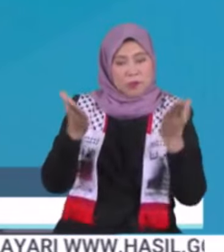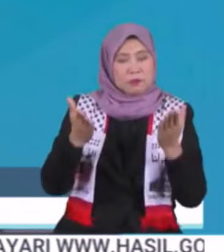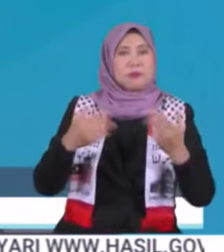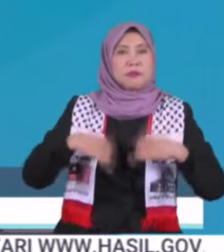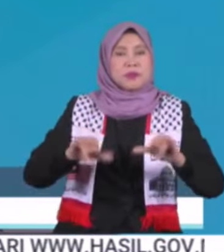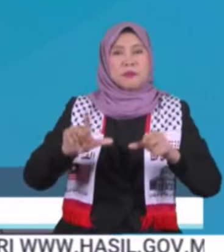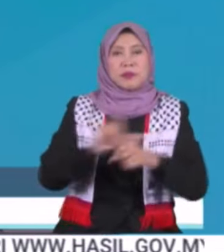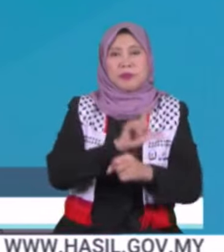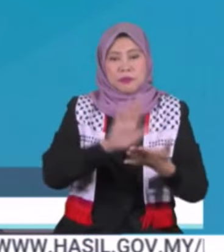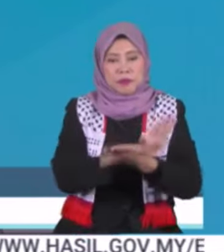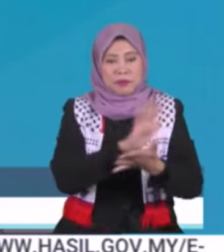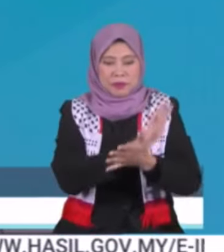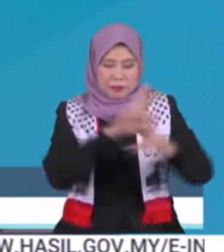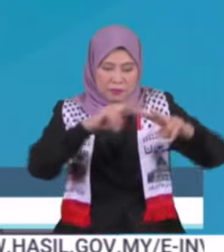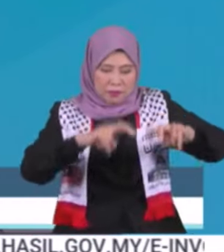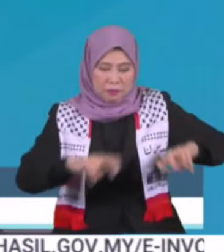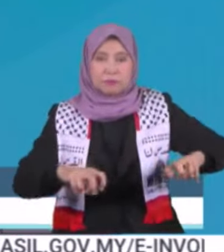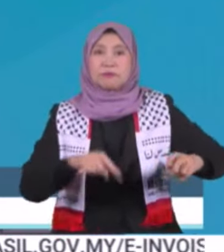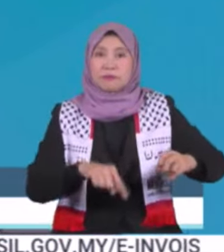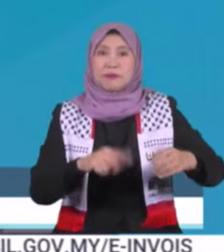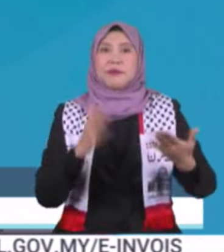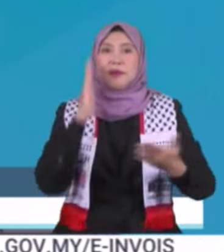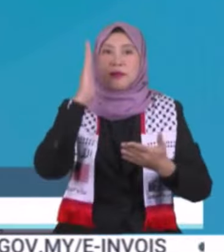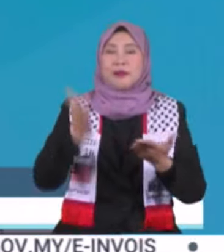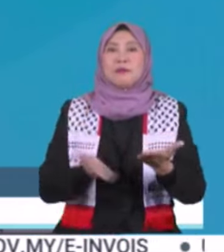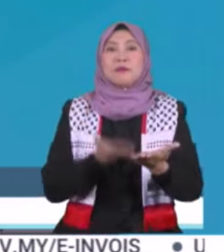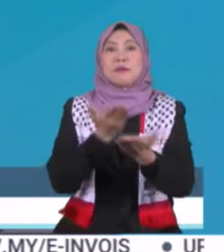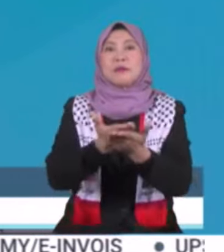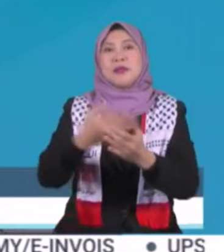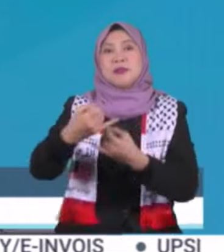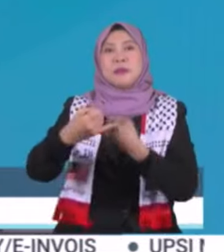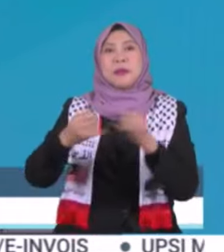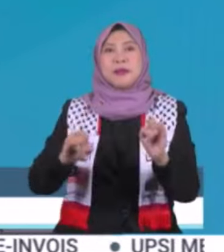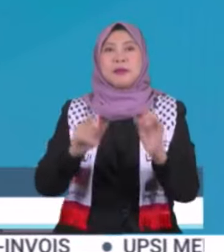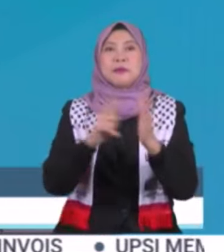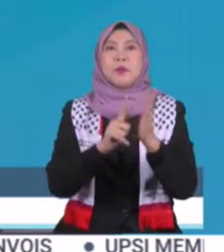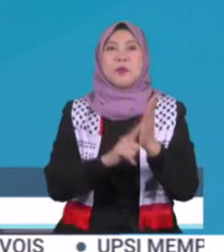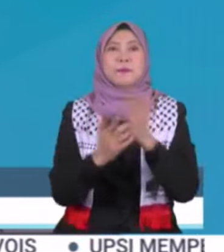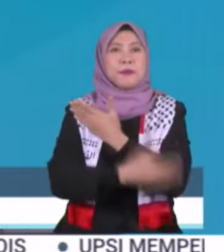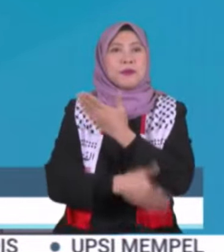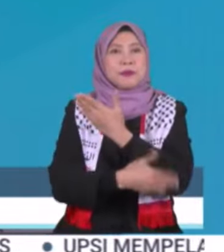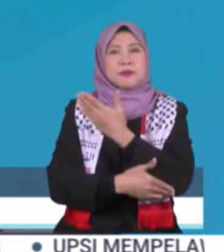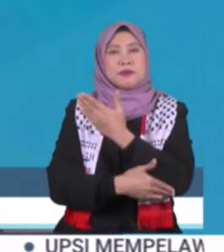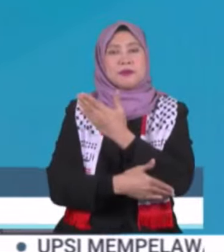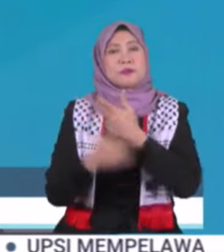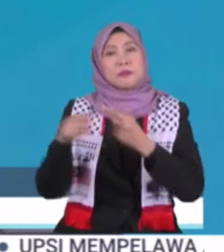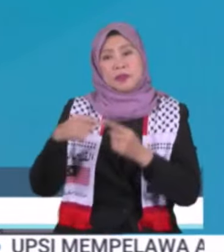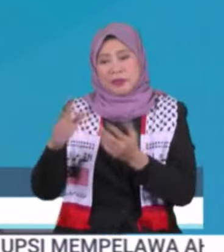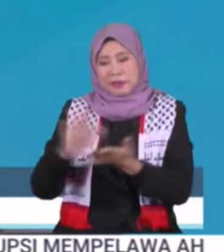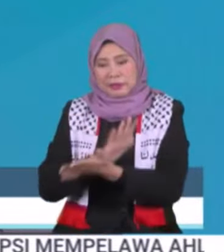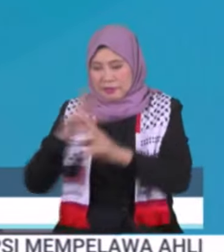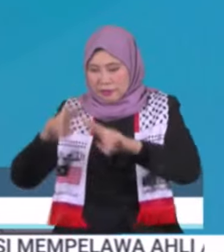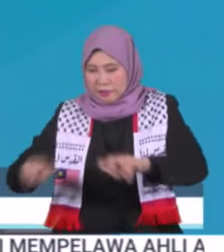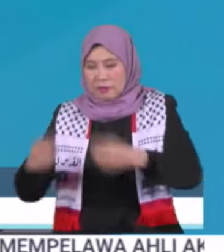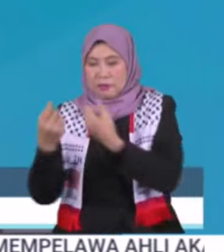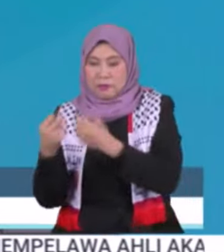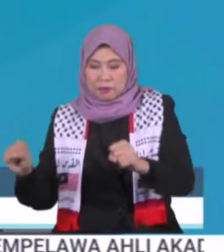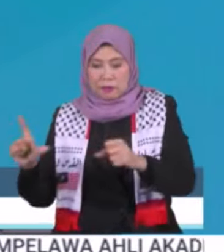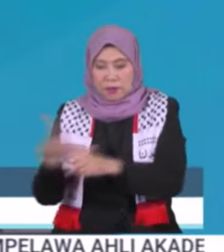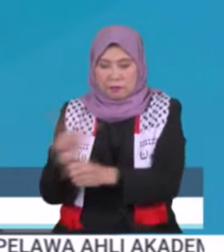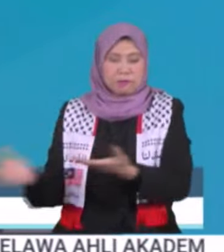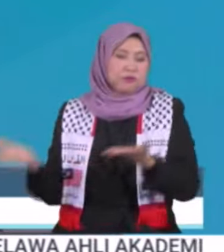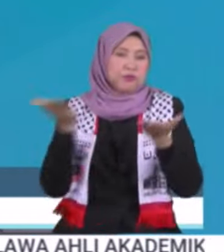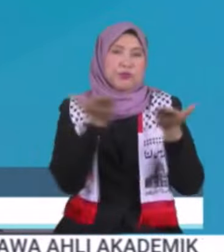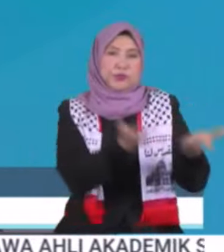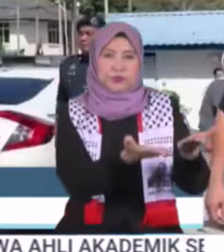sedang melengkapkan kertas siasatan kes itu dan akan merujuk kepada Jabatan Peguam Negara sebaik sahaja kertas siasatan